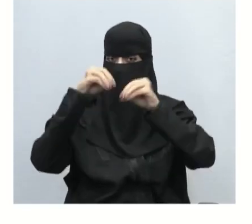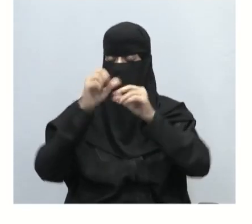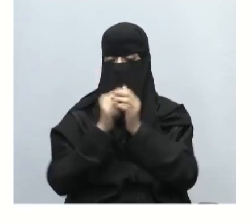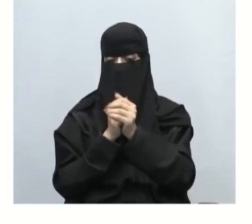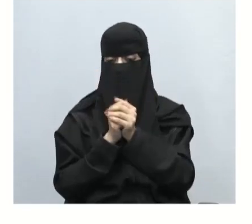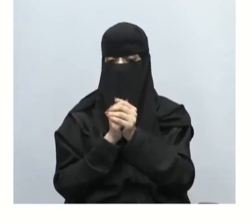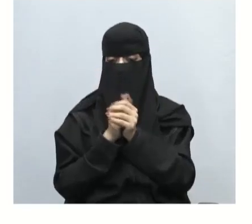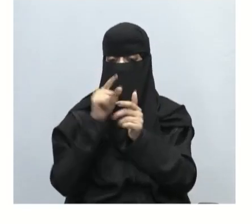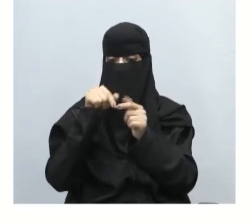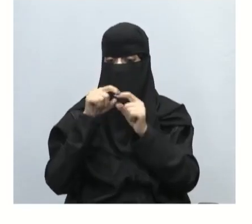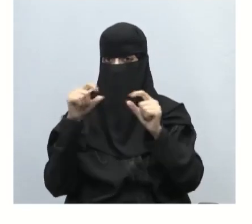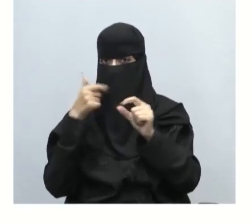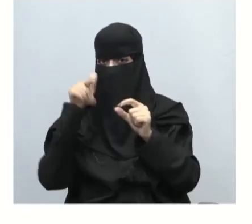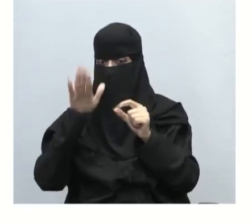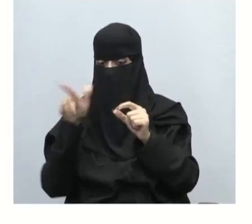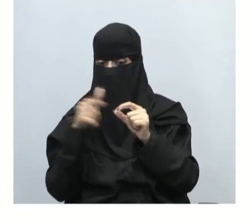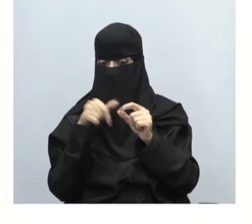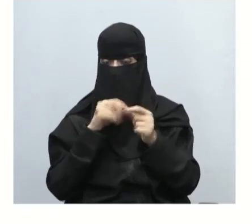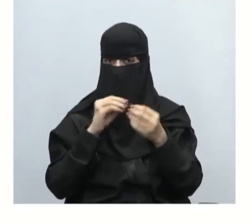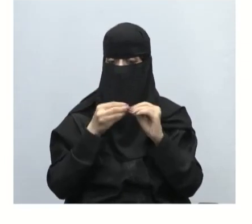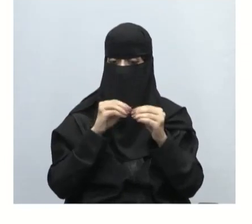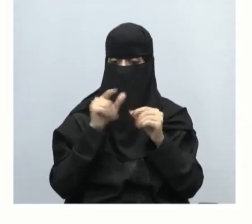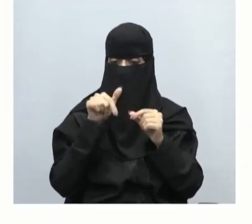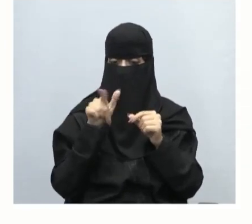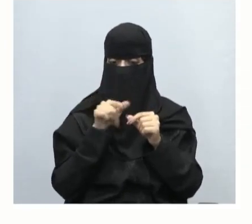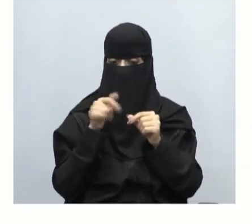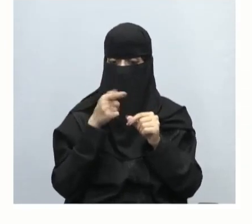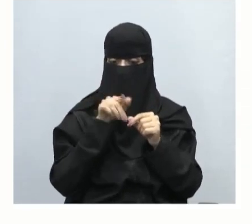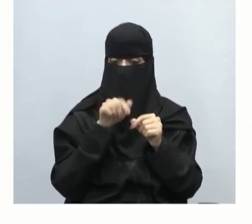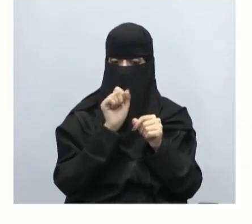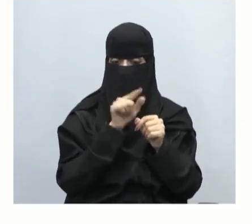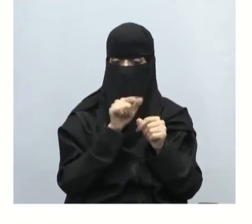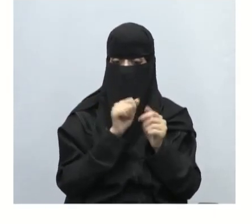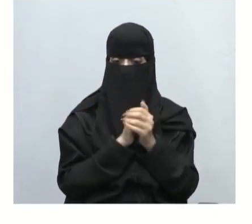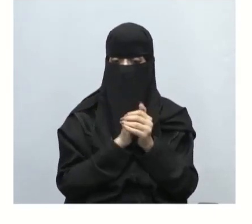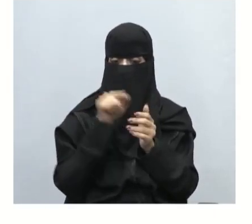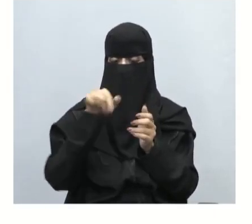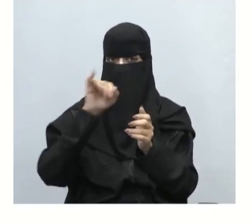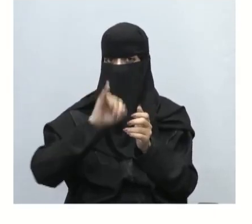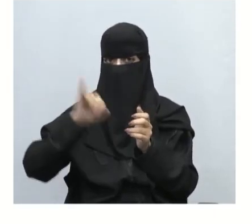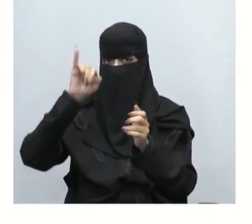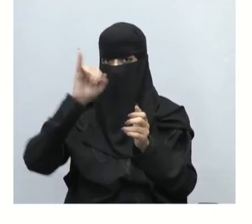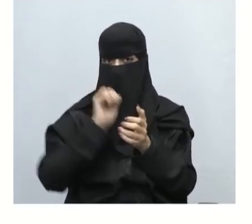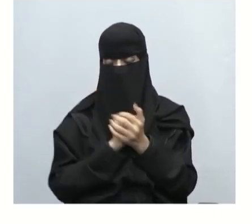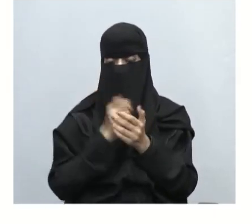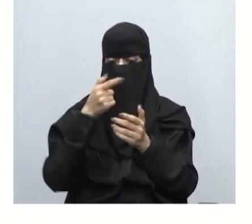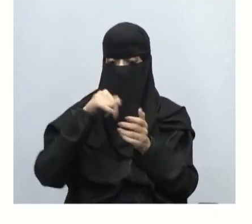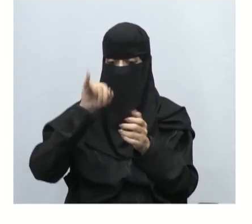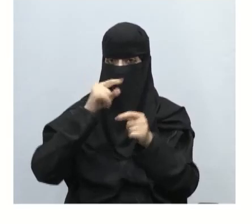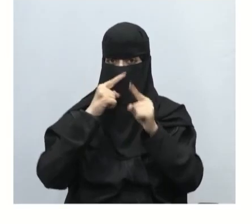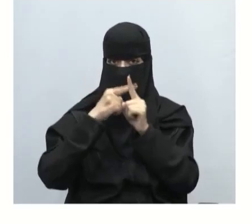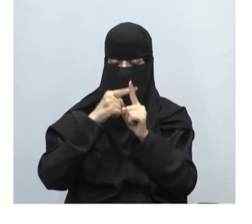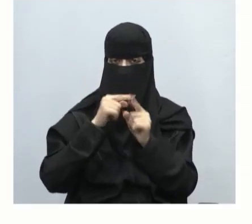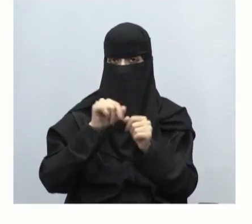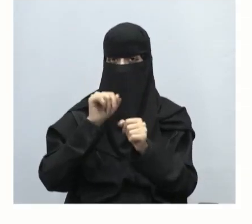الساعه يوم الاثنين ظللناها بالاخضر ويوم الاثنين نعم رمزنا له بالرمز ماذا مم اذا